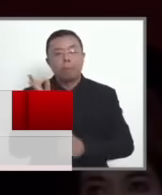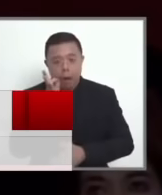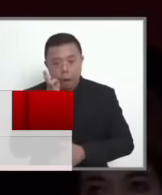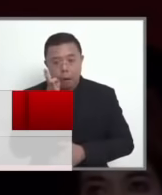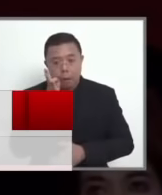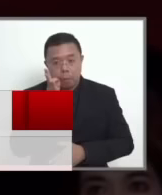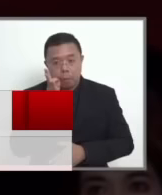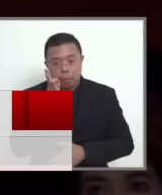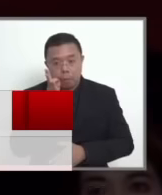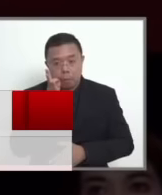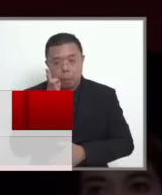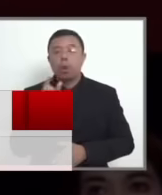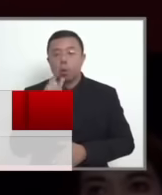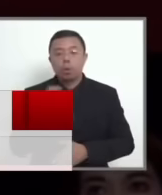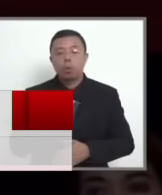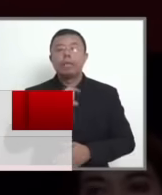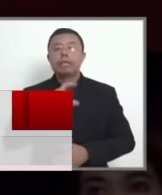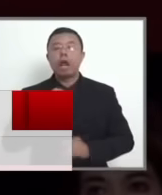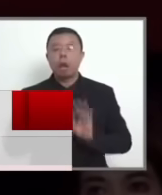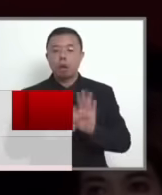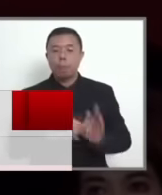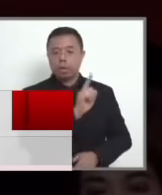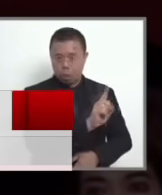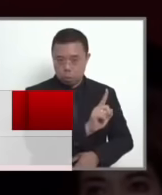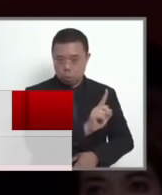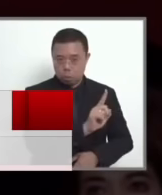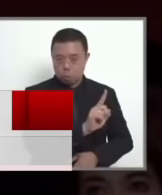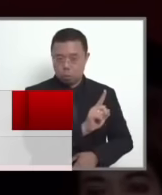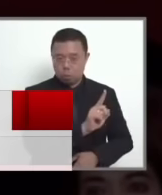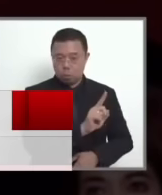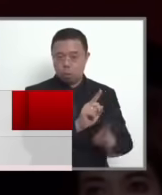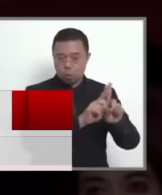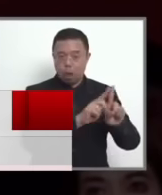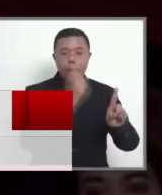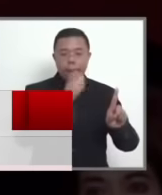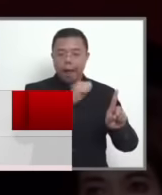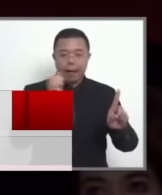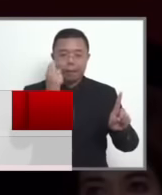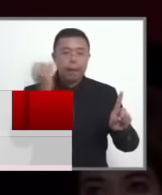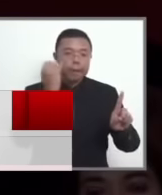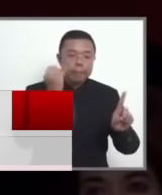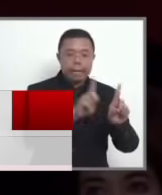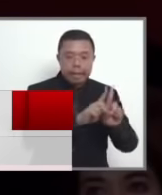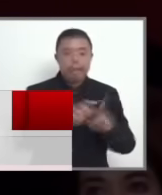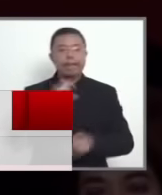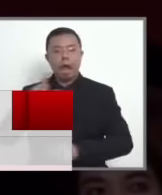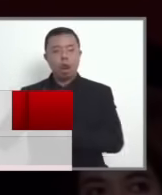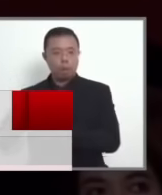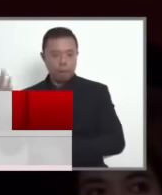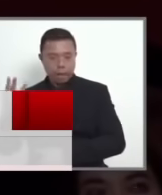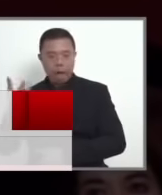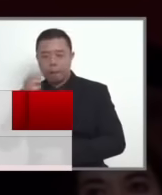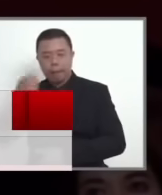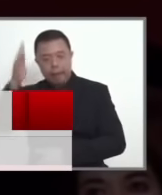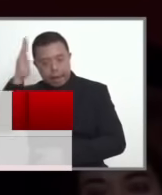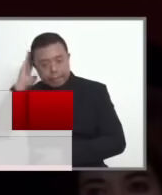kepada paslon 1 Pak Anies, Pak Muhaimin, dan paslon 3 Pak Ganjar